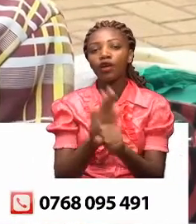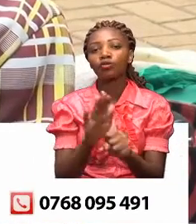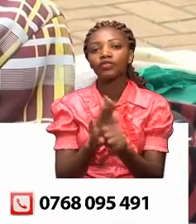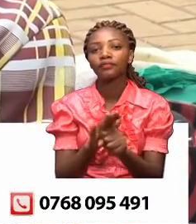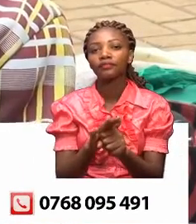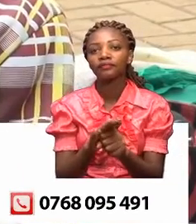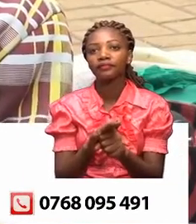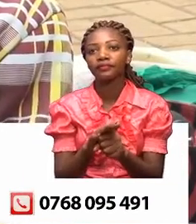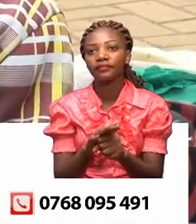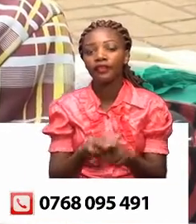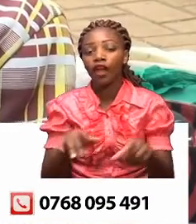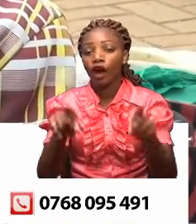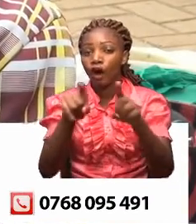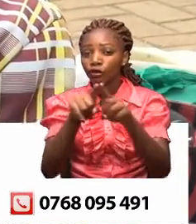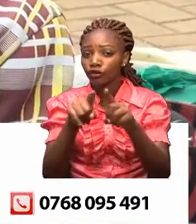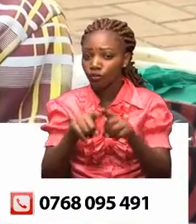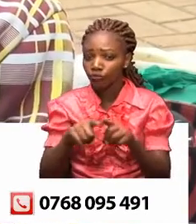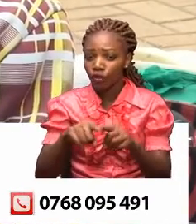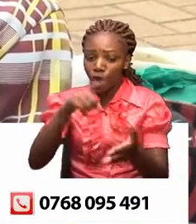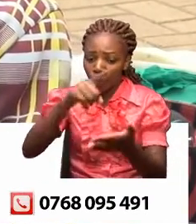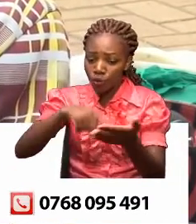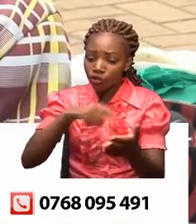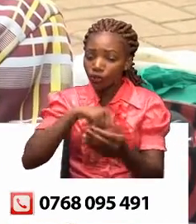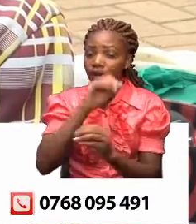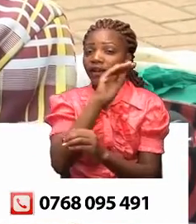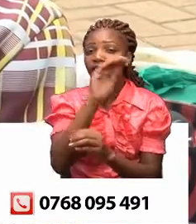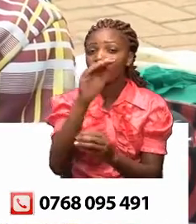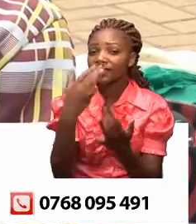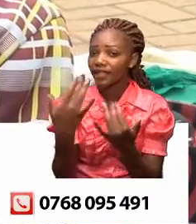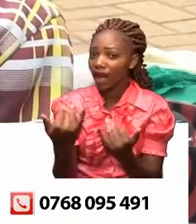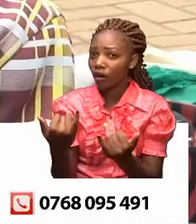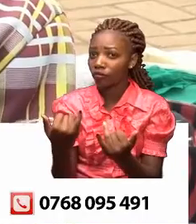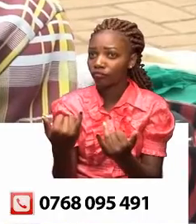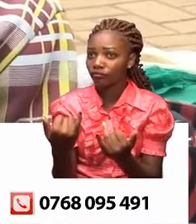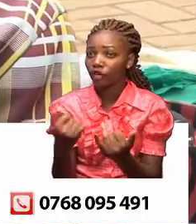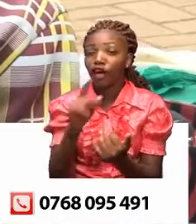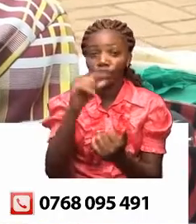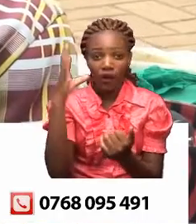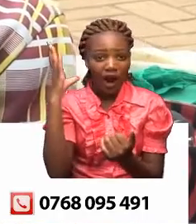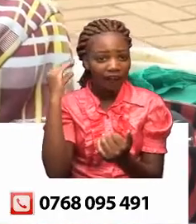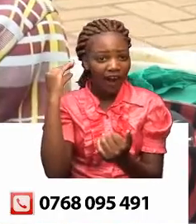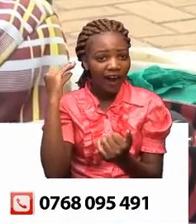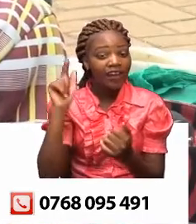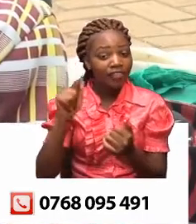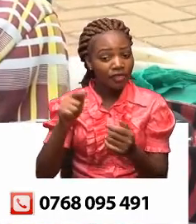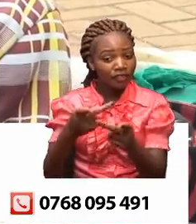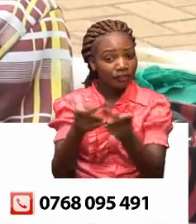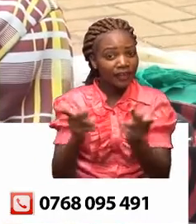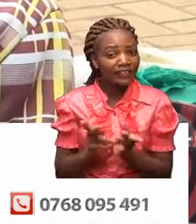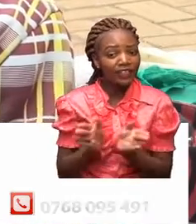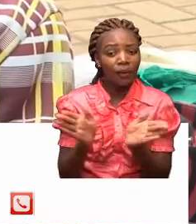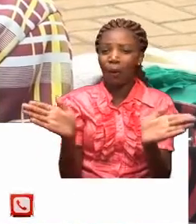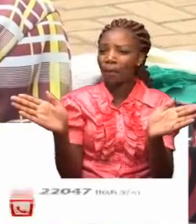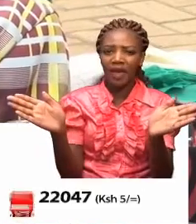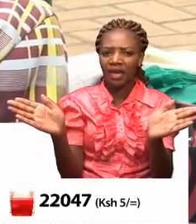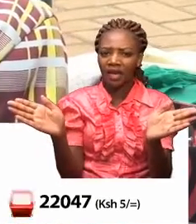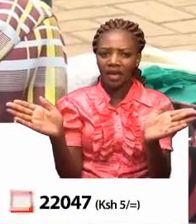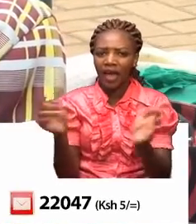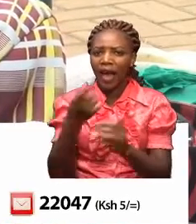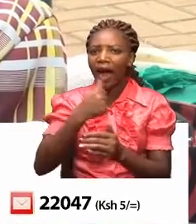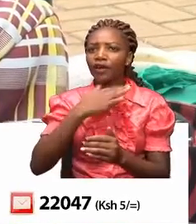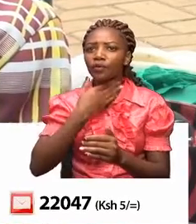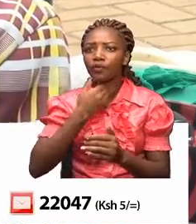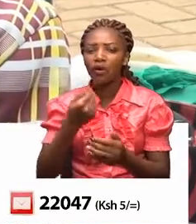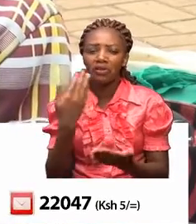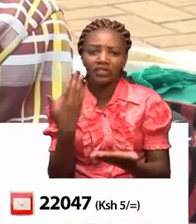ambao pia tunaomba ni kwamba vile umesikia maeneo haya ni wazi, tunaomba